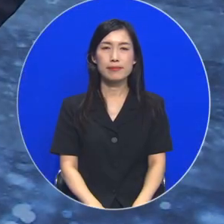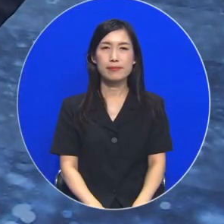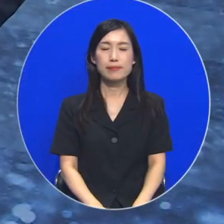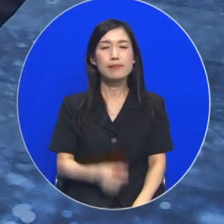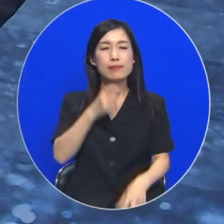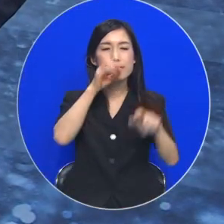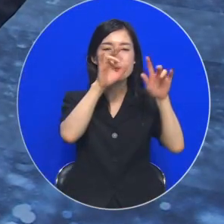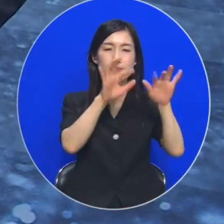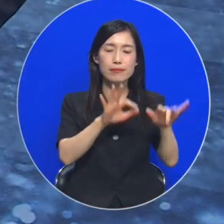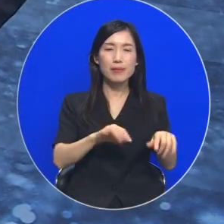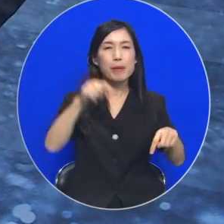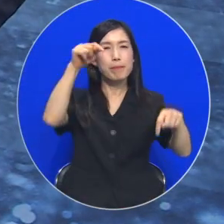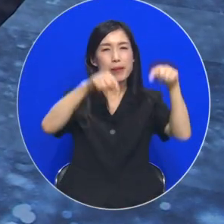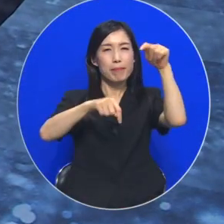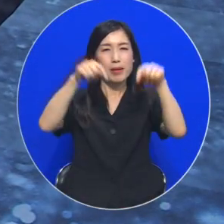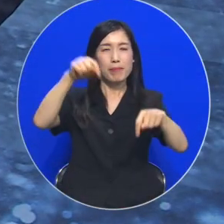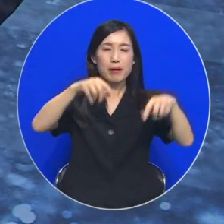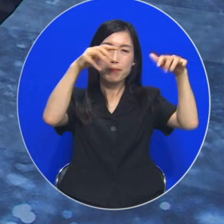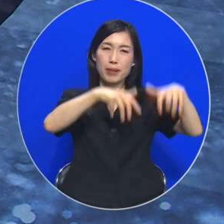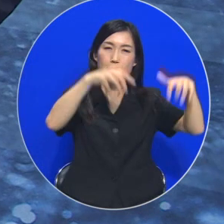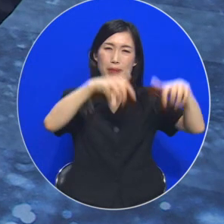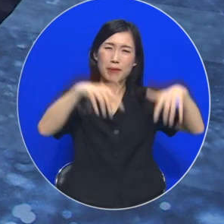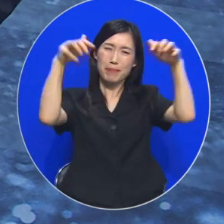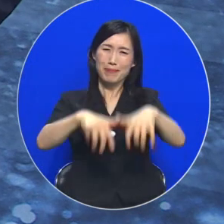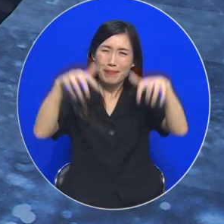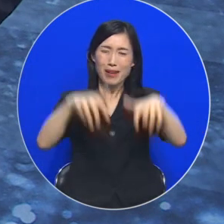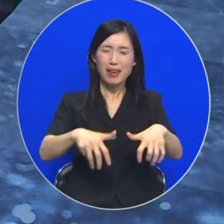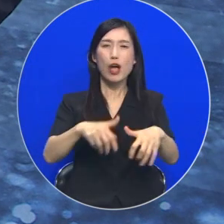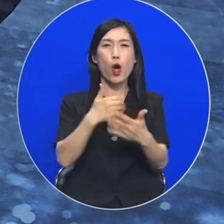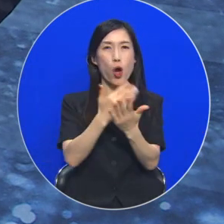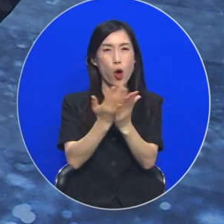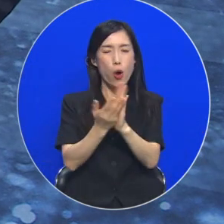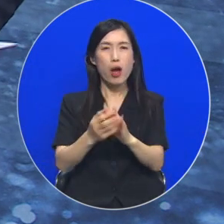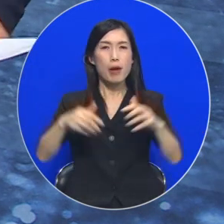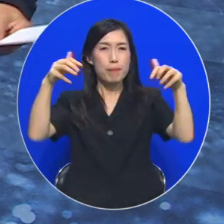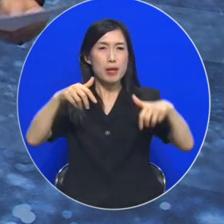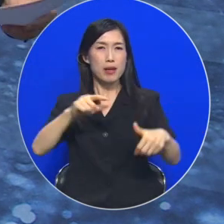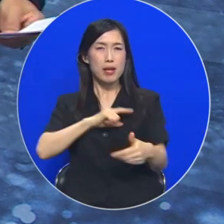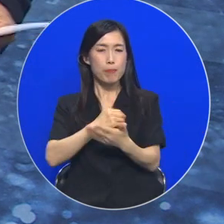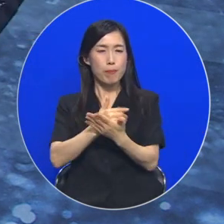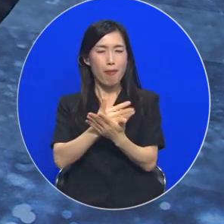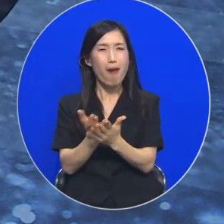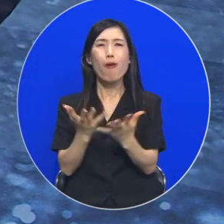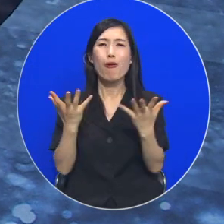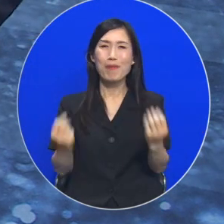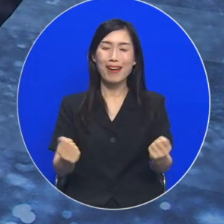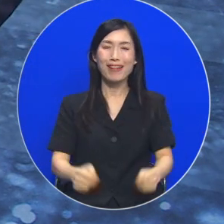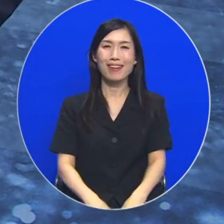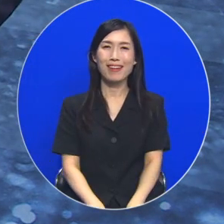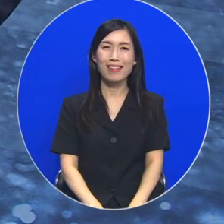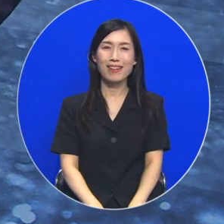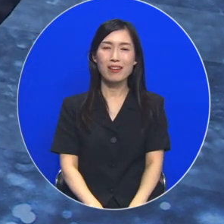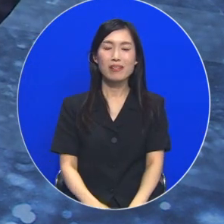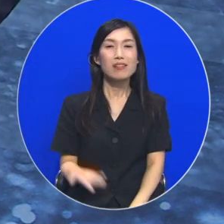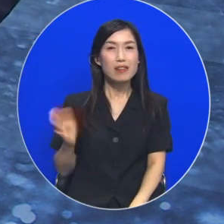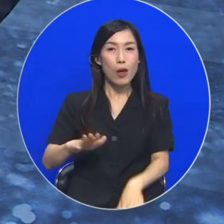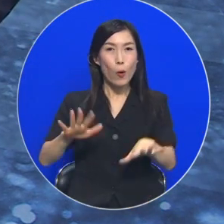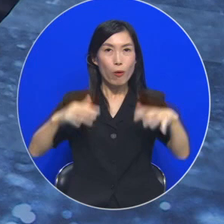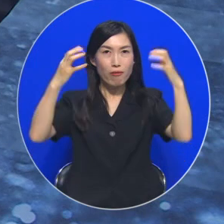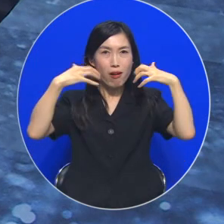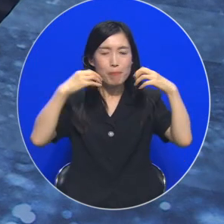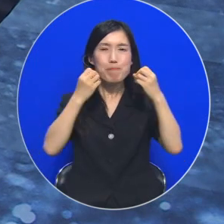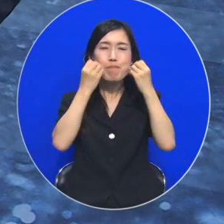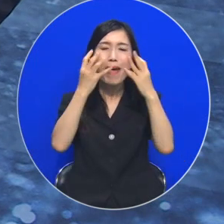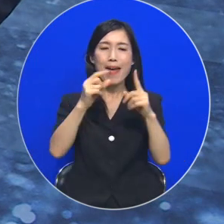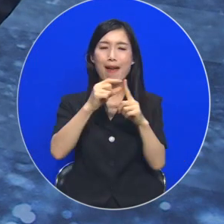이슬비 가랑비 소낙비 장대비 비를 나타내는 우리말 표현은 참으로 풍부한데 올 여름에